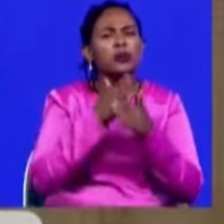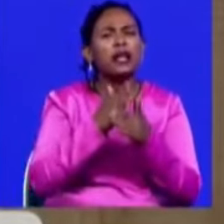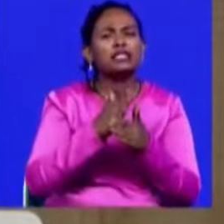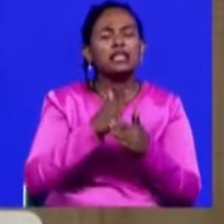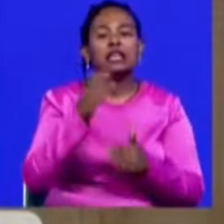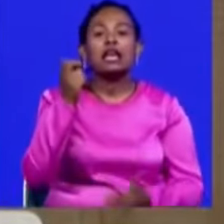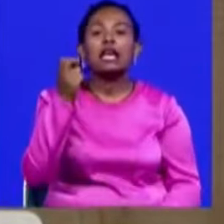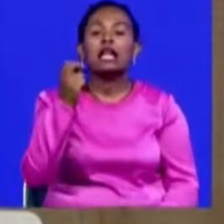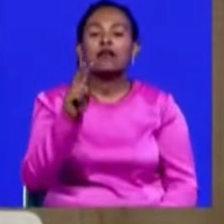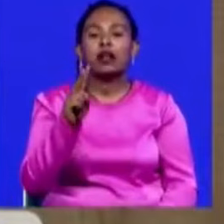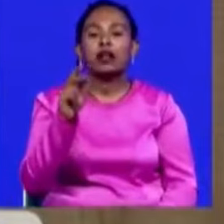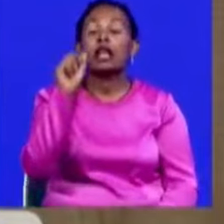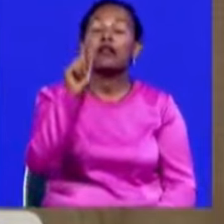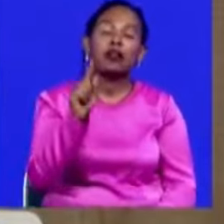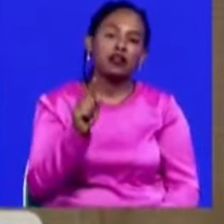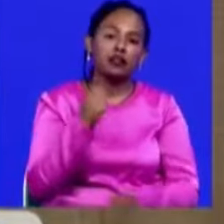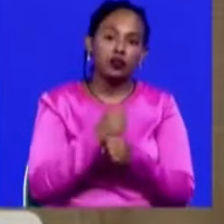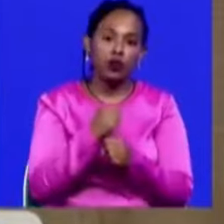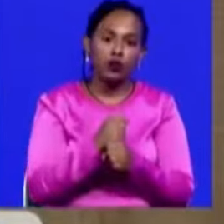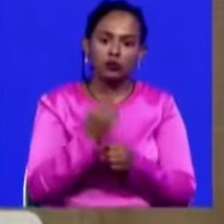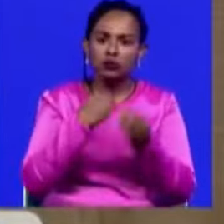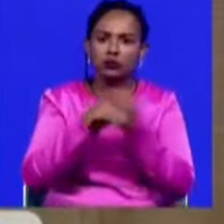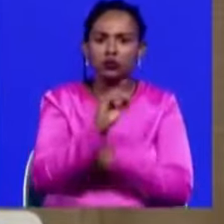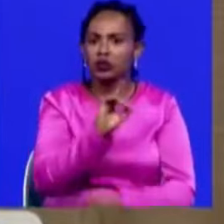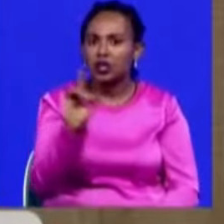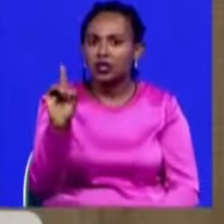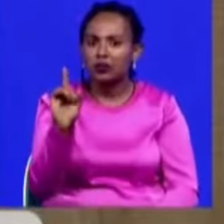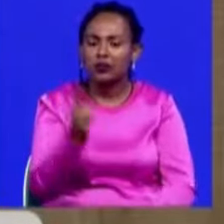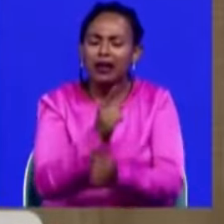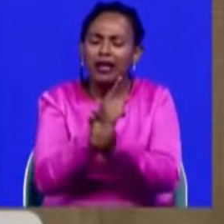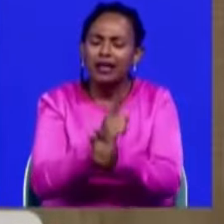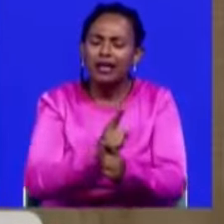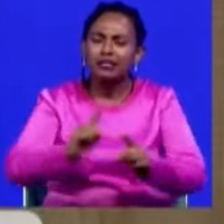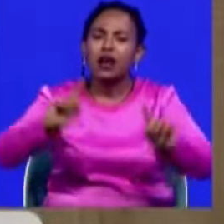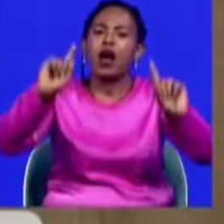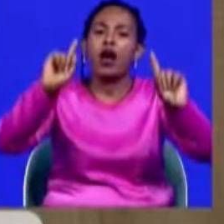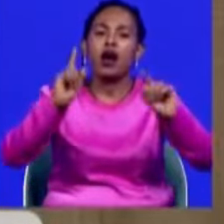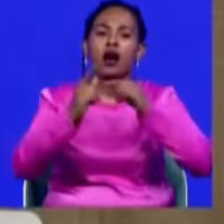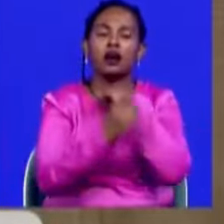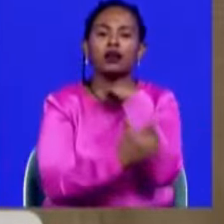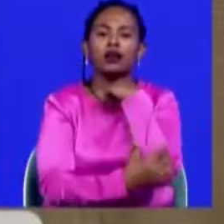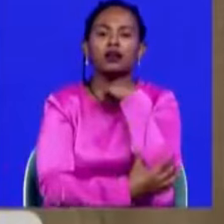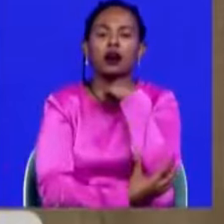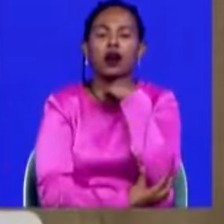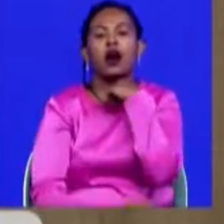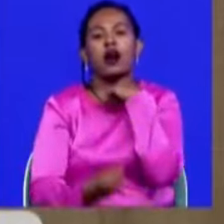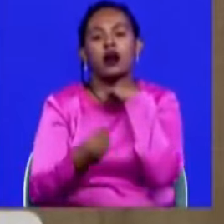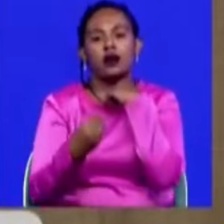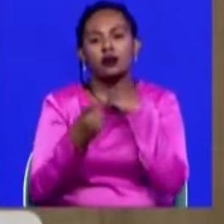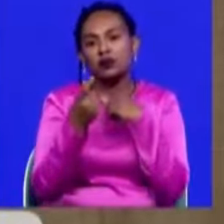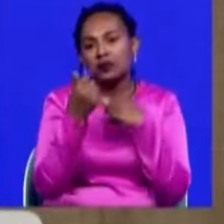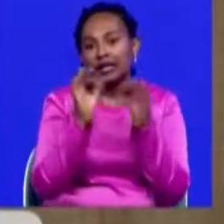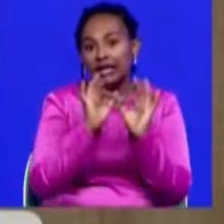5 ጂ ፕላስ 11 ጂ ፕላስ 12 ፎቆች እየሰራን ነው። የሚሸጥ አይደለም። በነፃ ለድሃ ለእጅ አጠር ሰዎች በዛ አካባቢ